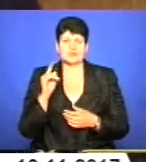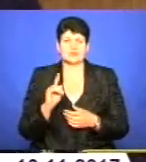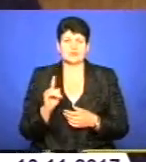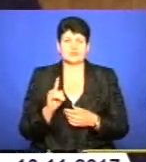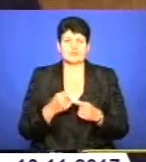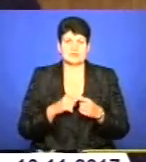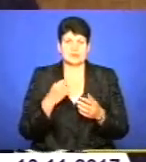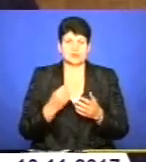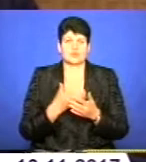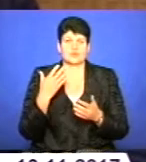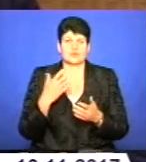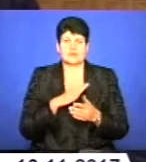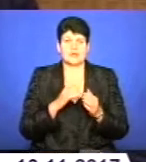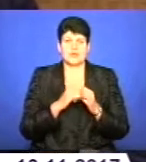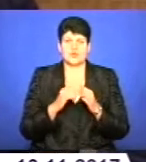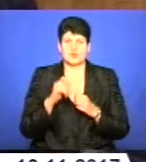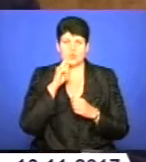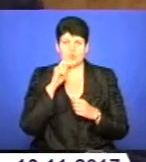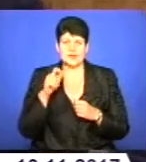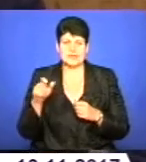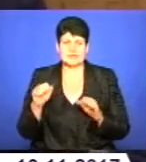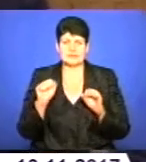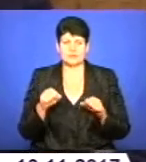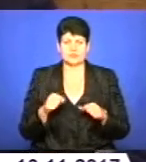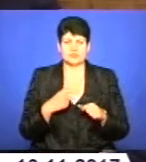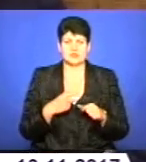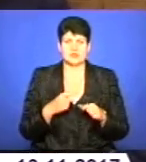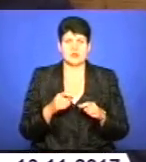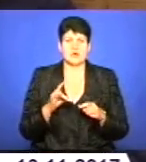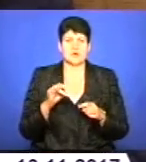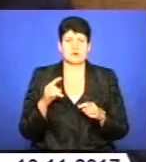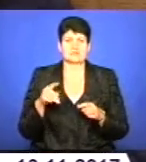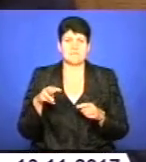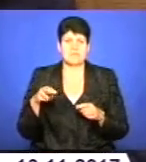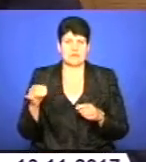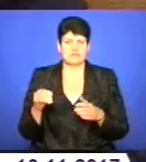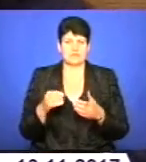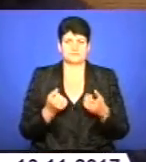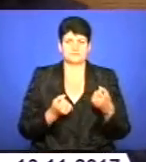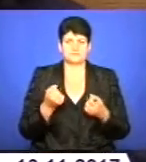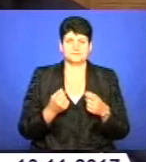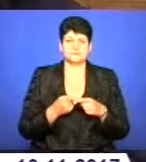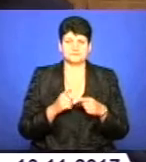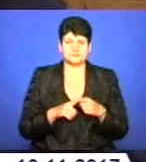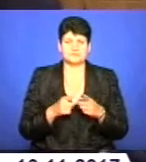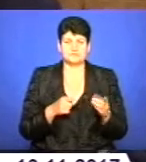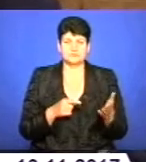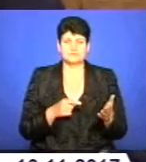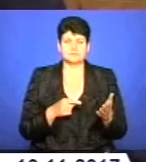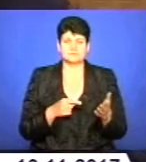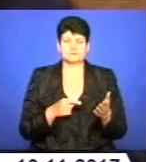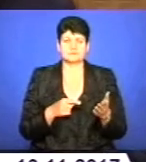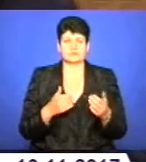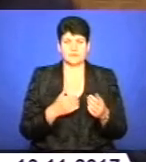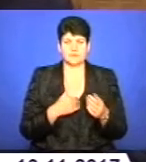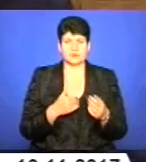це дорого. Тобто не кожен українець собі може дозволити розмитнювати автомобілі такими ставками, як зараз є. Ми хочемо